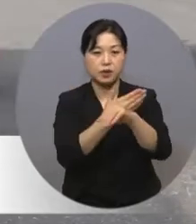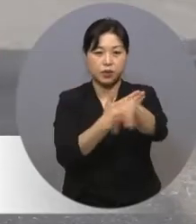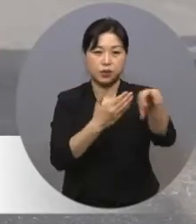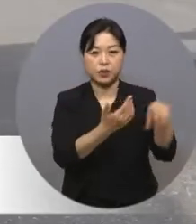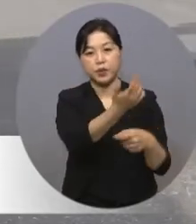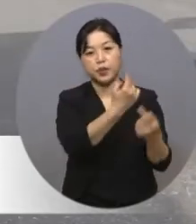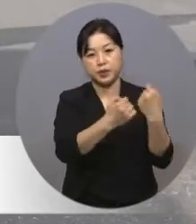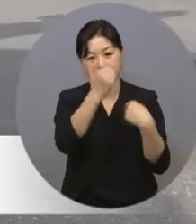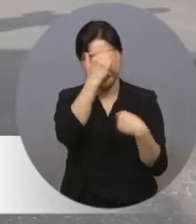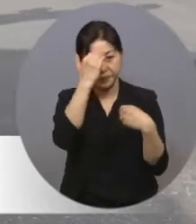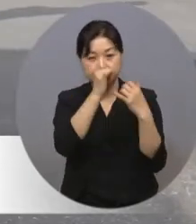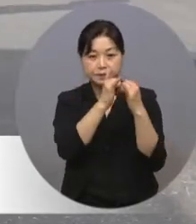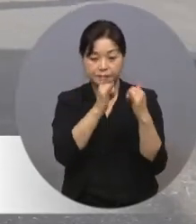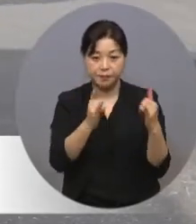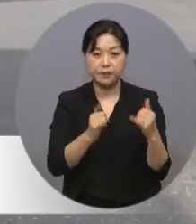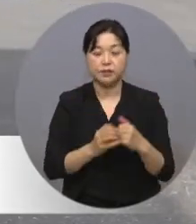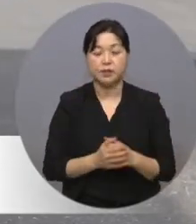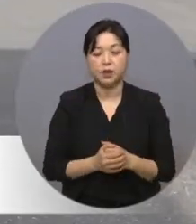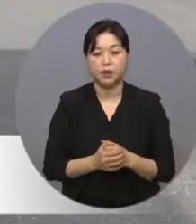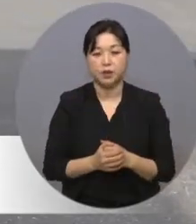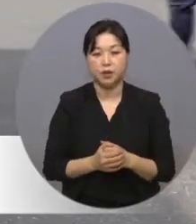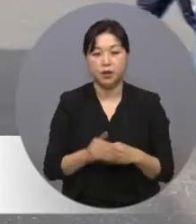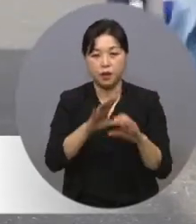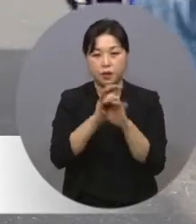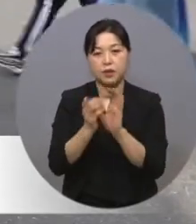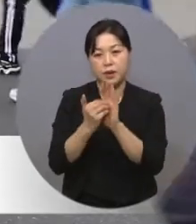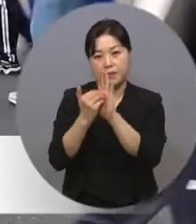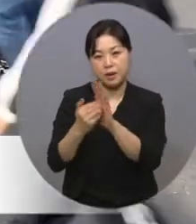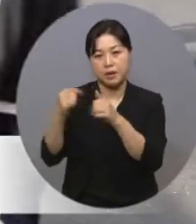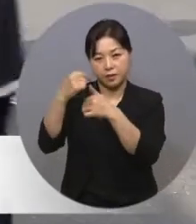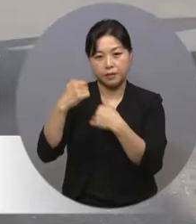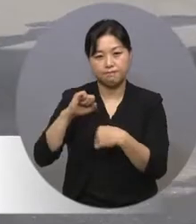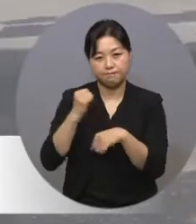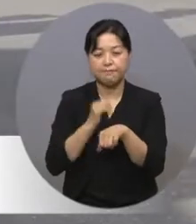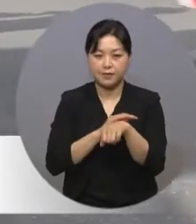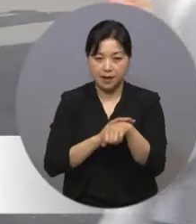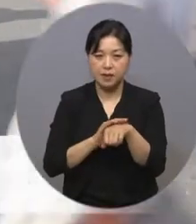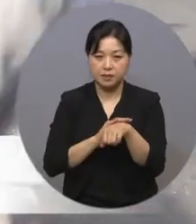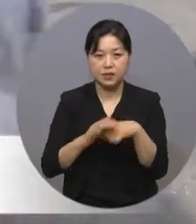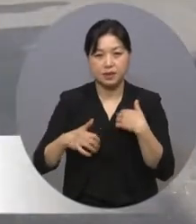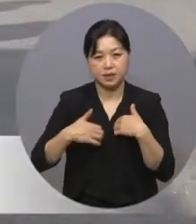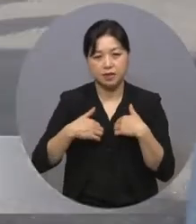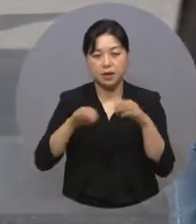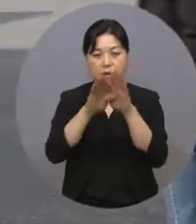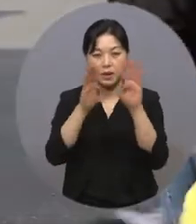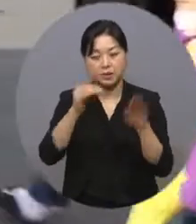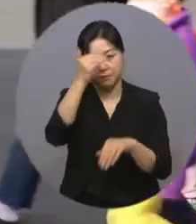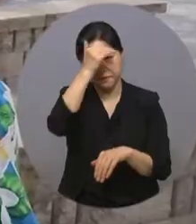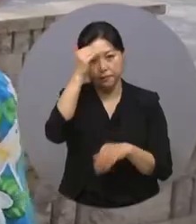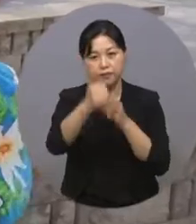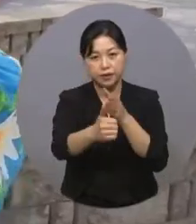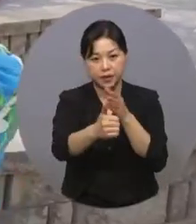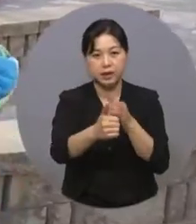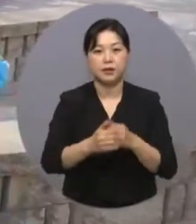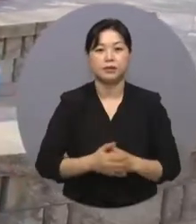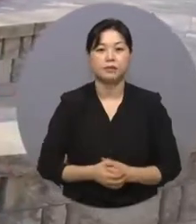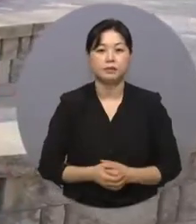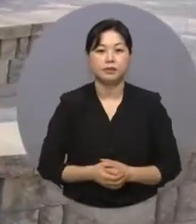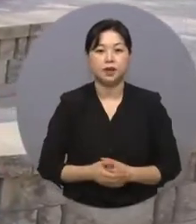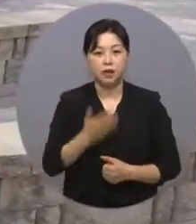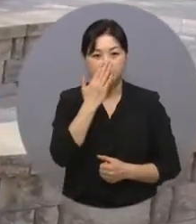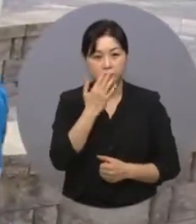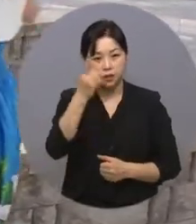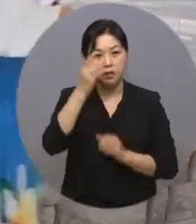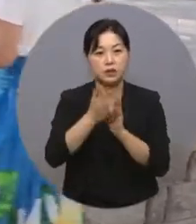오신 분들도 그런 수칙을 준수하면서 즐겁게 관람하셨으면 좋겠습니다. 고맙습니다. 순천시는